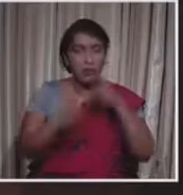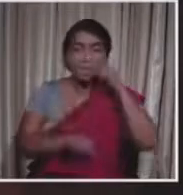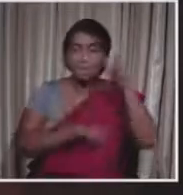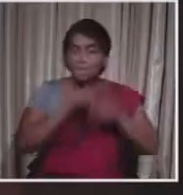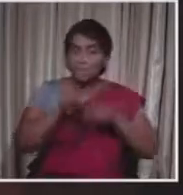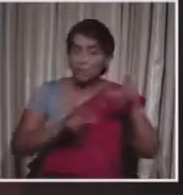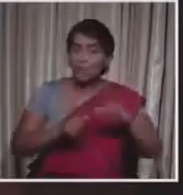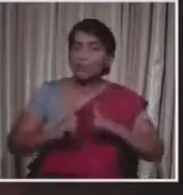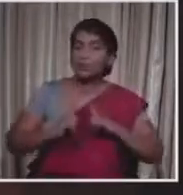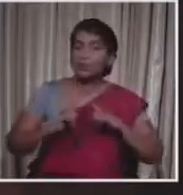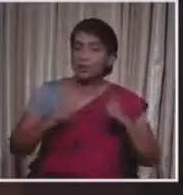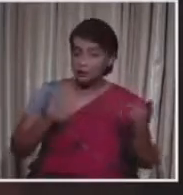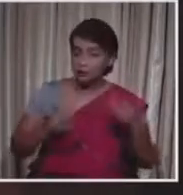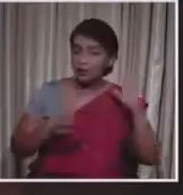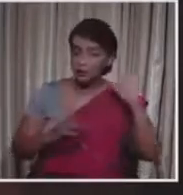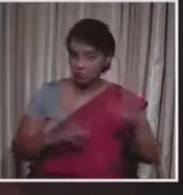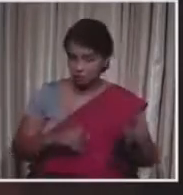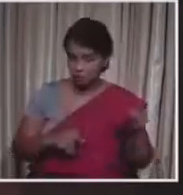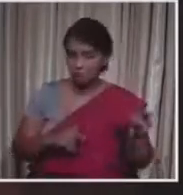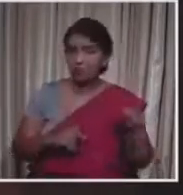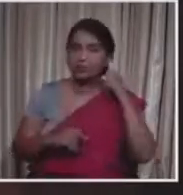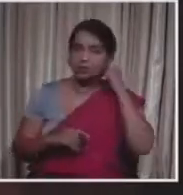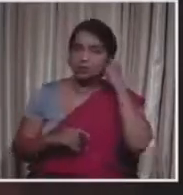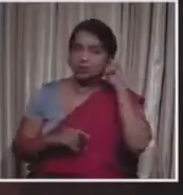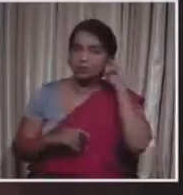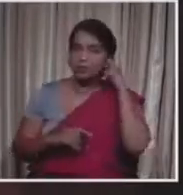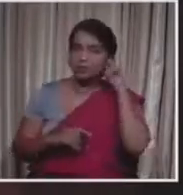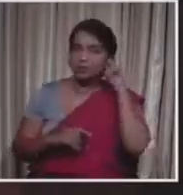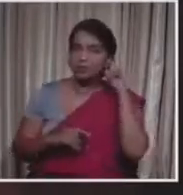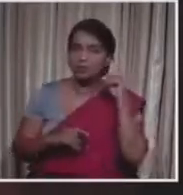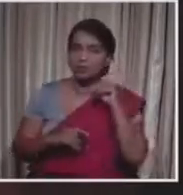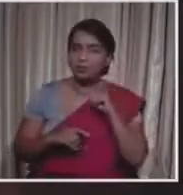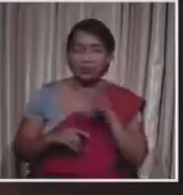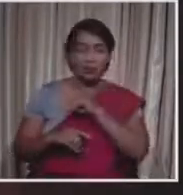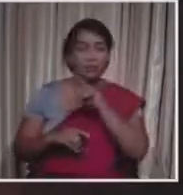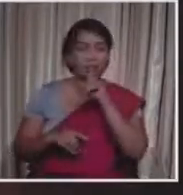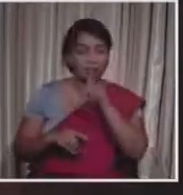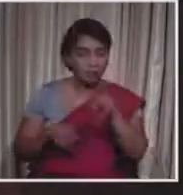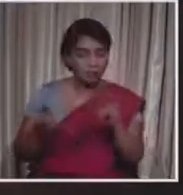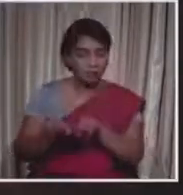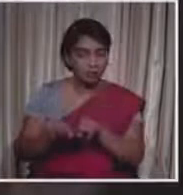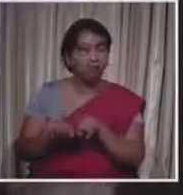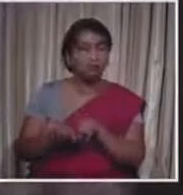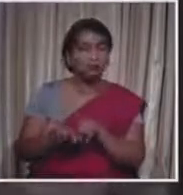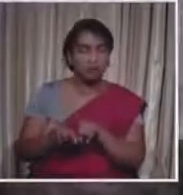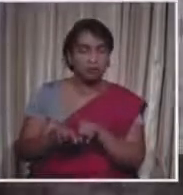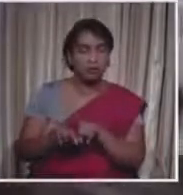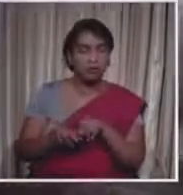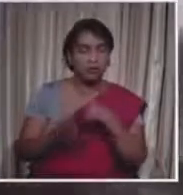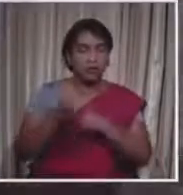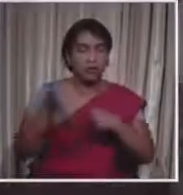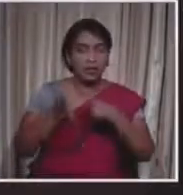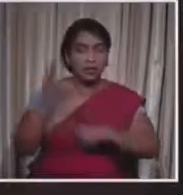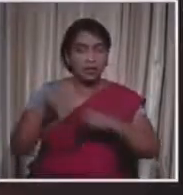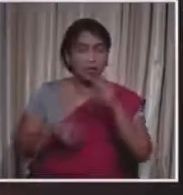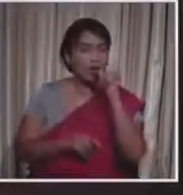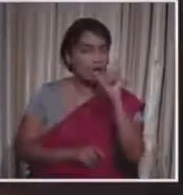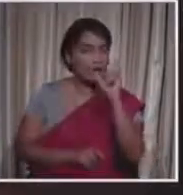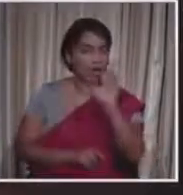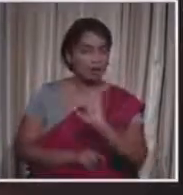ජනතාව ජීවත් කරවීම උදෙසා අර මෙතනදී සඳහන් වුණු දේශපාලන කොන්ත්‍රාත්